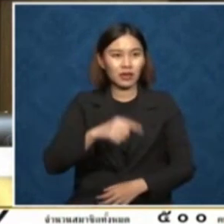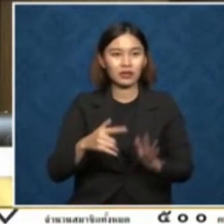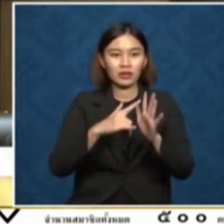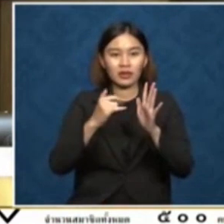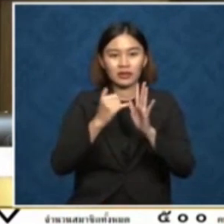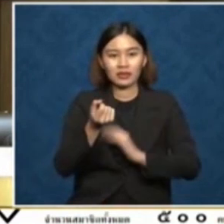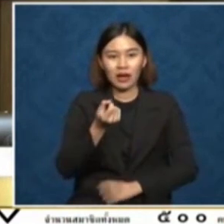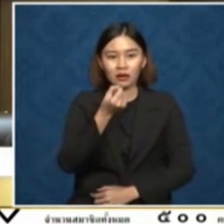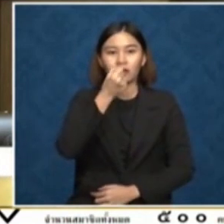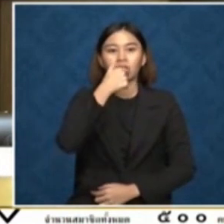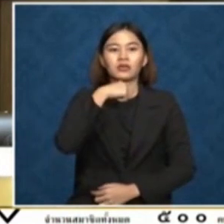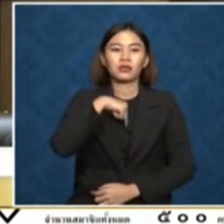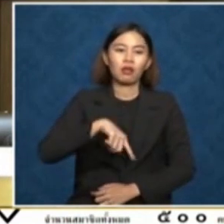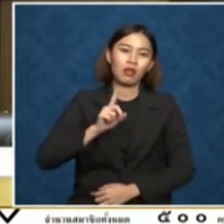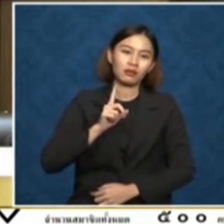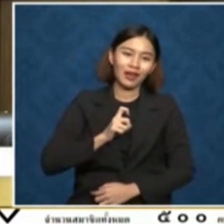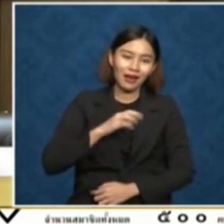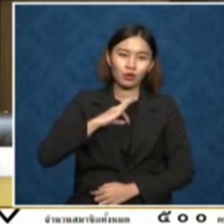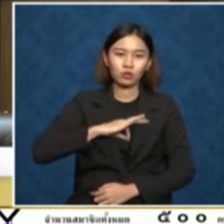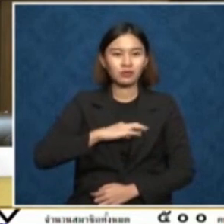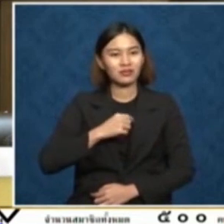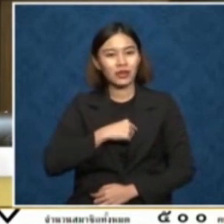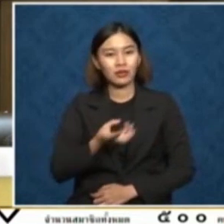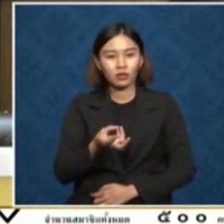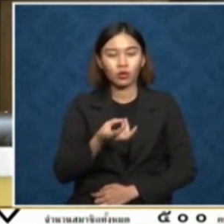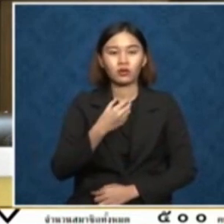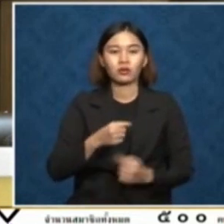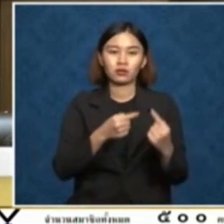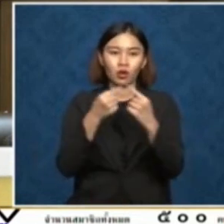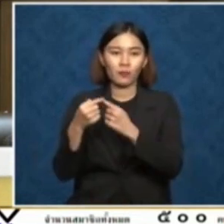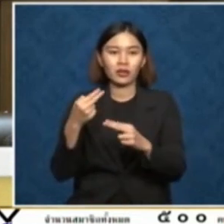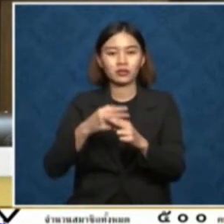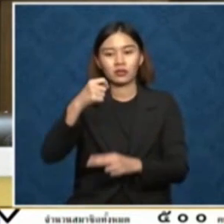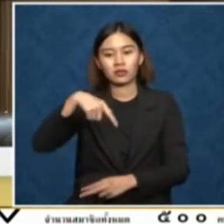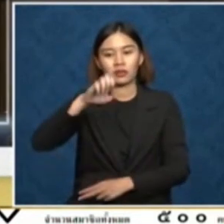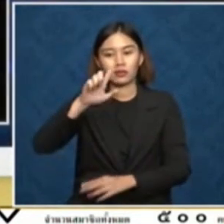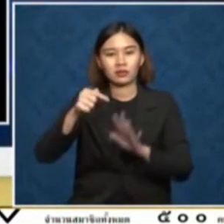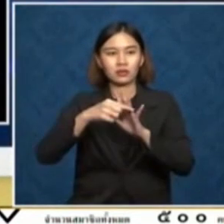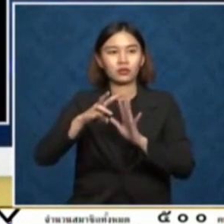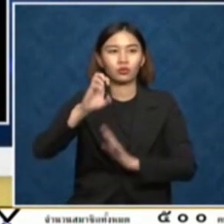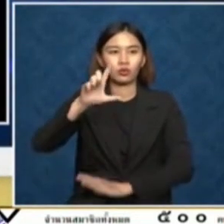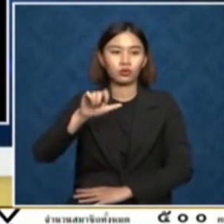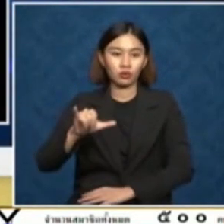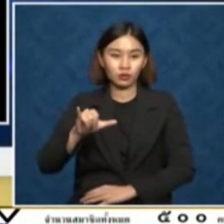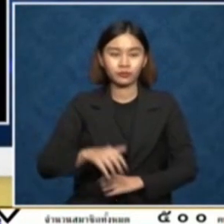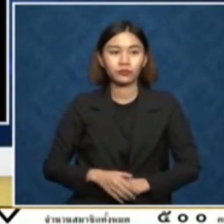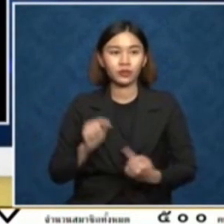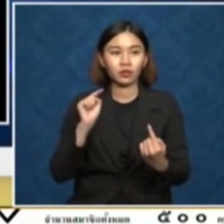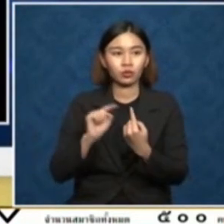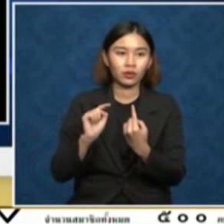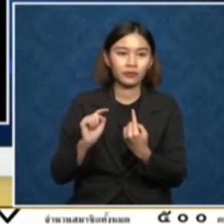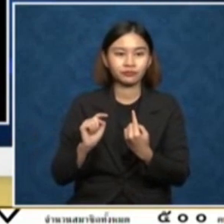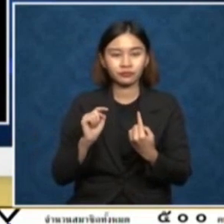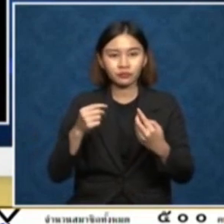ที่ในสังคมยุคนั้นเนี่ยมองว่าเรื่องการรักเพศเดียวกันเป็นโรคที่สามารถรักษาให้หายได้สุดท้ายแล้วอลัน ทิวริงตั